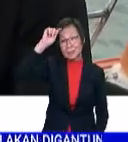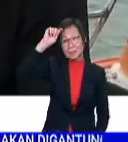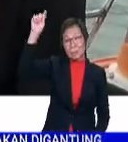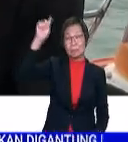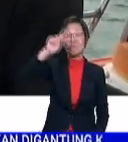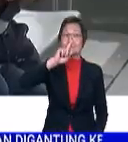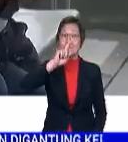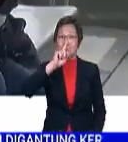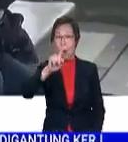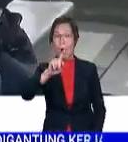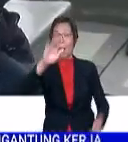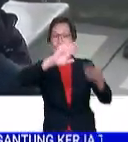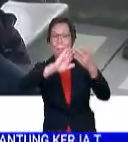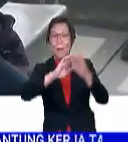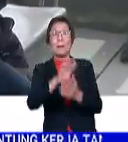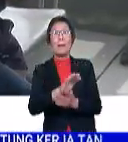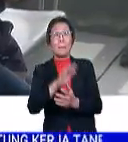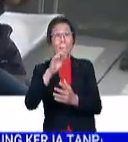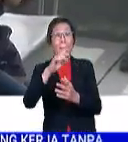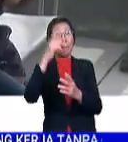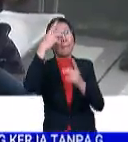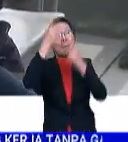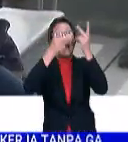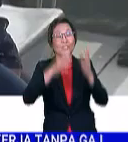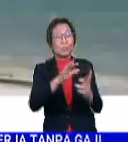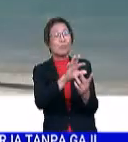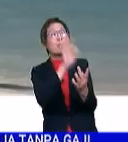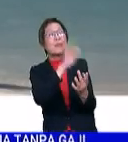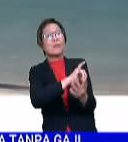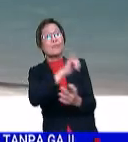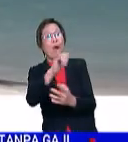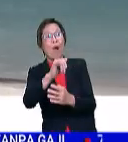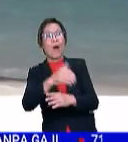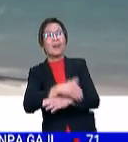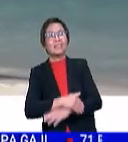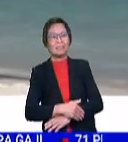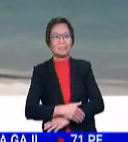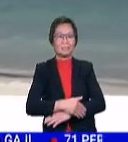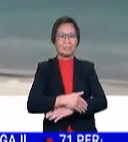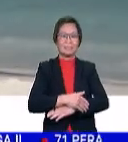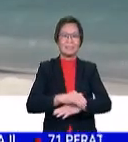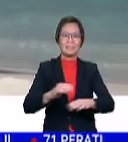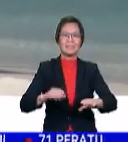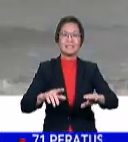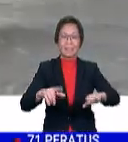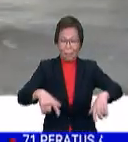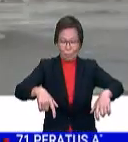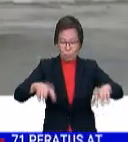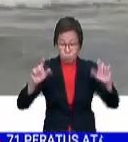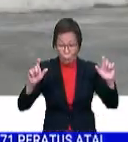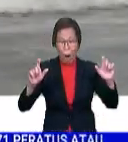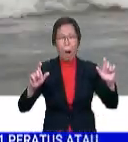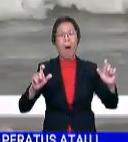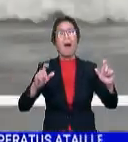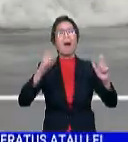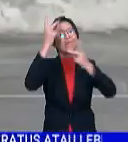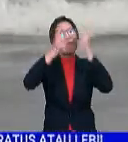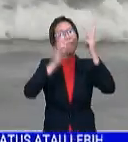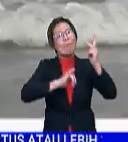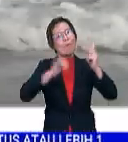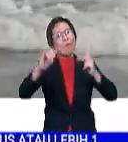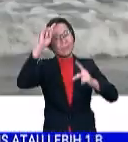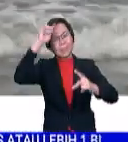Terengganu pastinya jadi pilihan pelancong sebaik rentas negeri dibenarkan. Seberapa